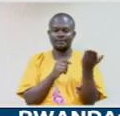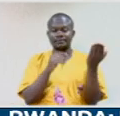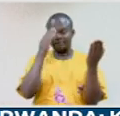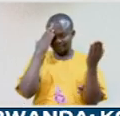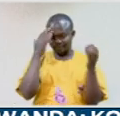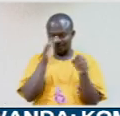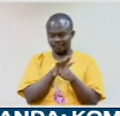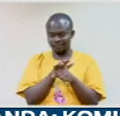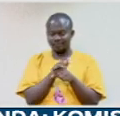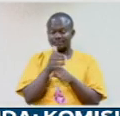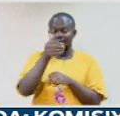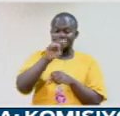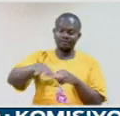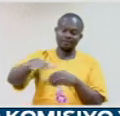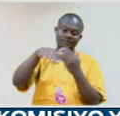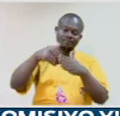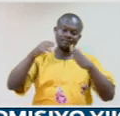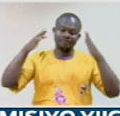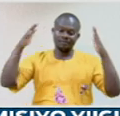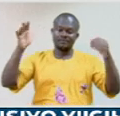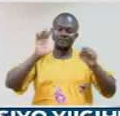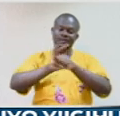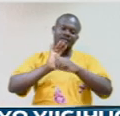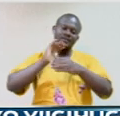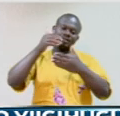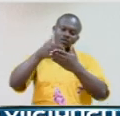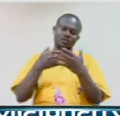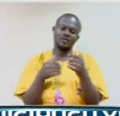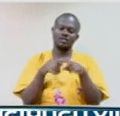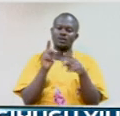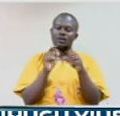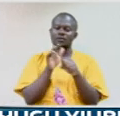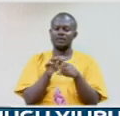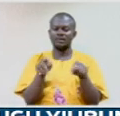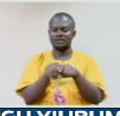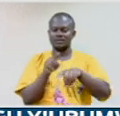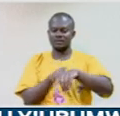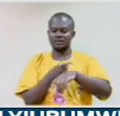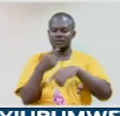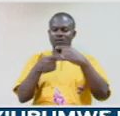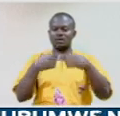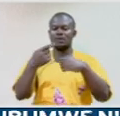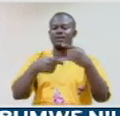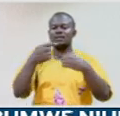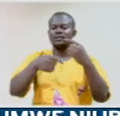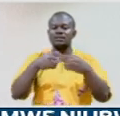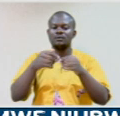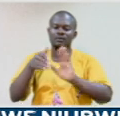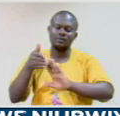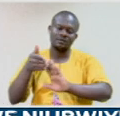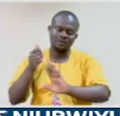bazwi. Ni nayo paruwasi nini kugeza ubu ngubu dufite mu gihugu yiciwe abantu benshi icyarimwe. Ukomeje ubwo